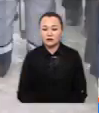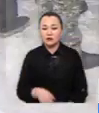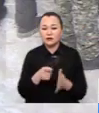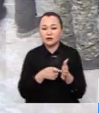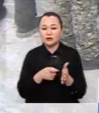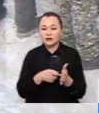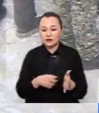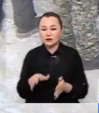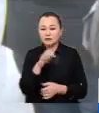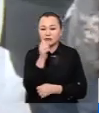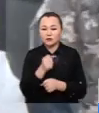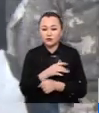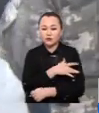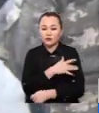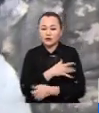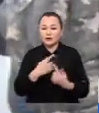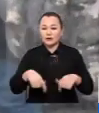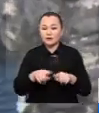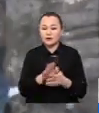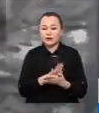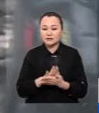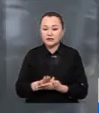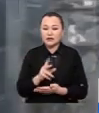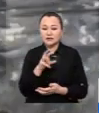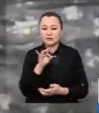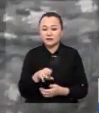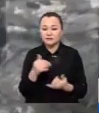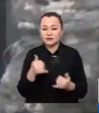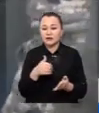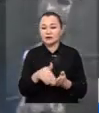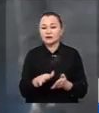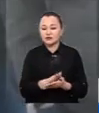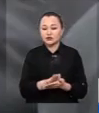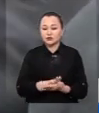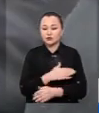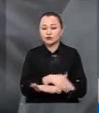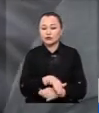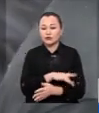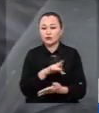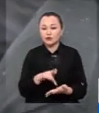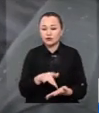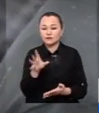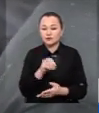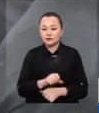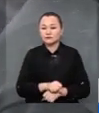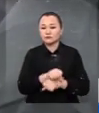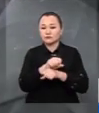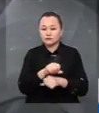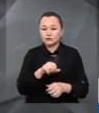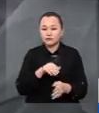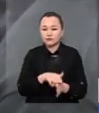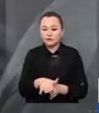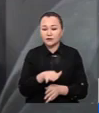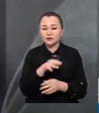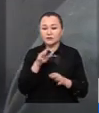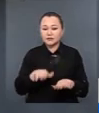В Караганды сотрудники коммунальной компании «Тазалых Эксперт» сегодня отказались чистить улицы города. Они устроили забастовку у стен